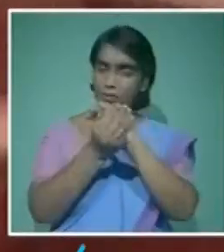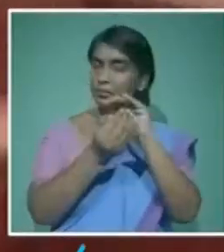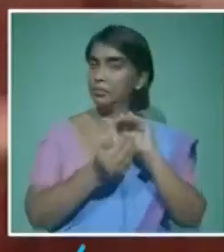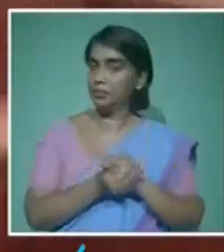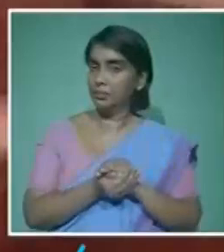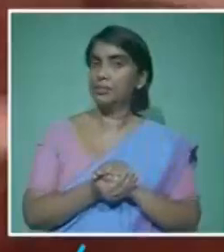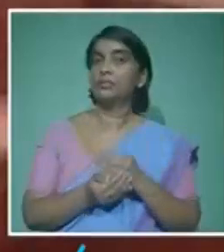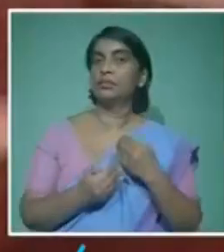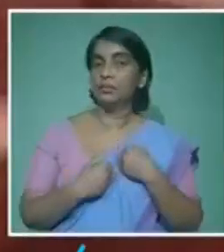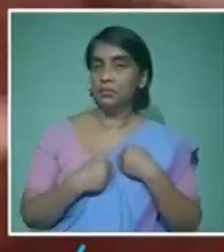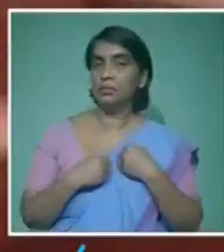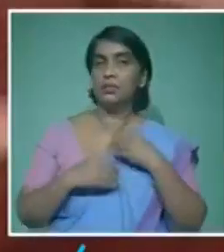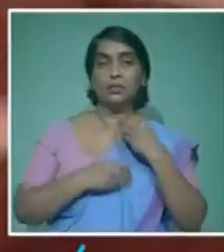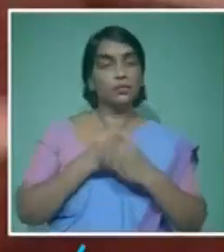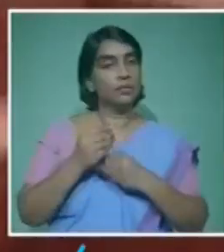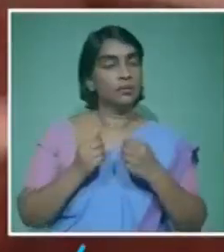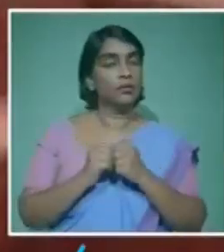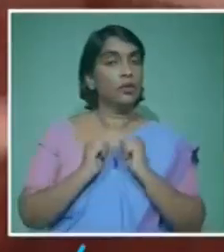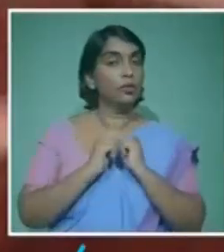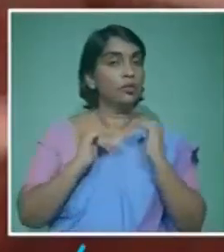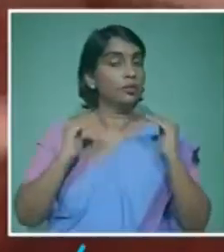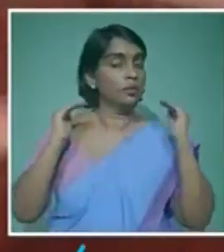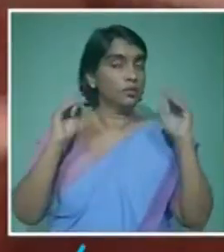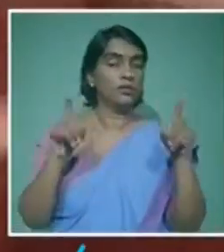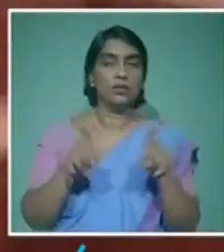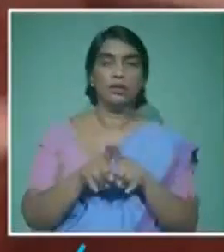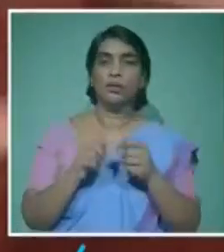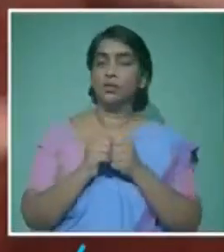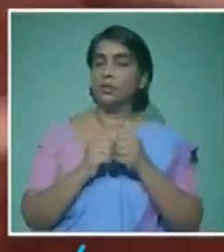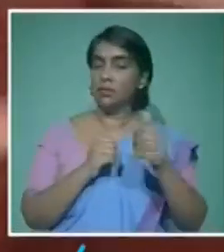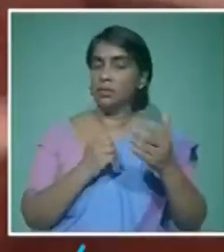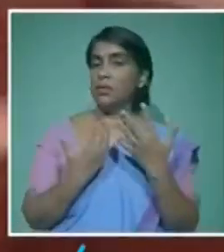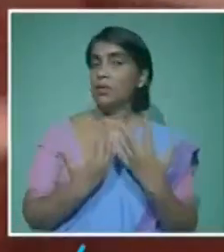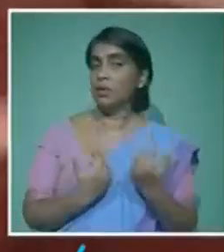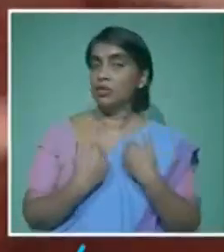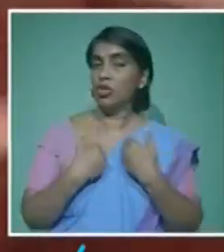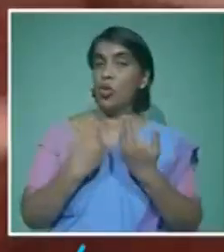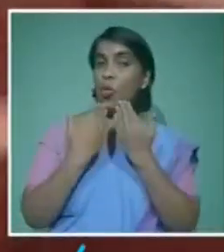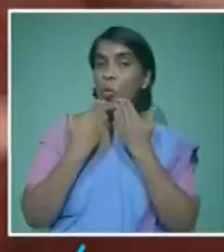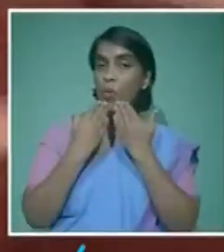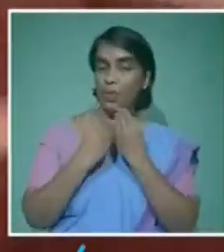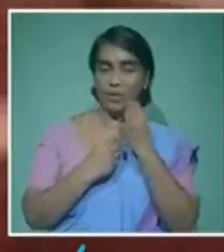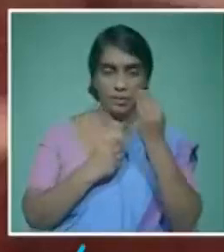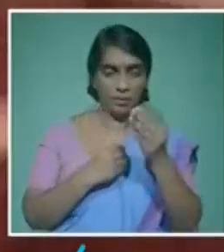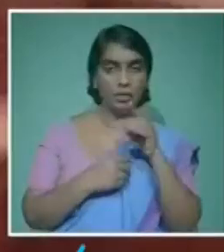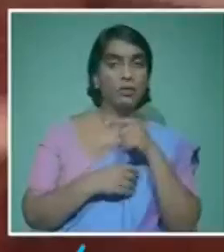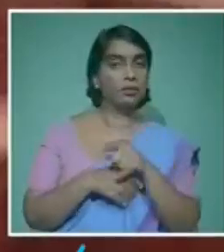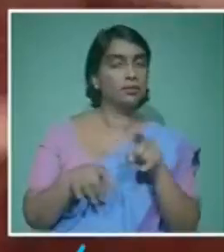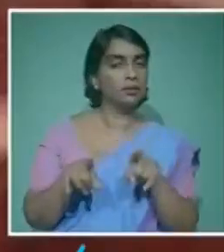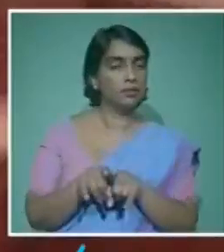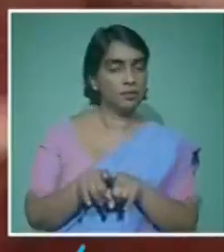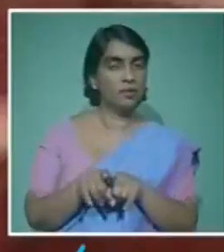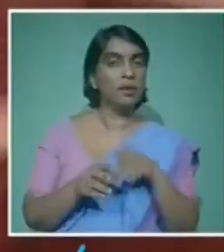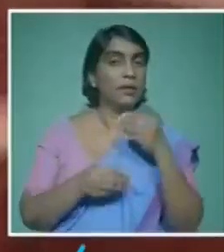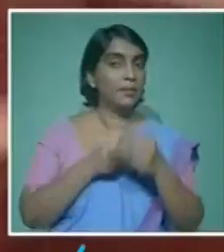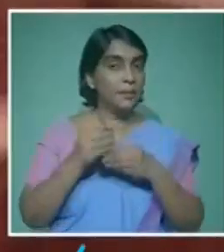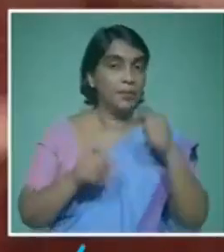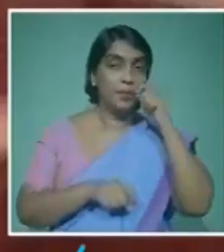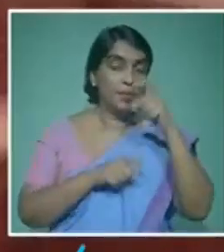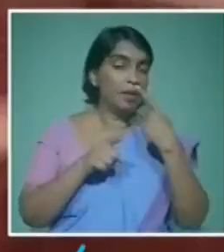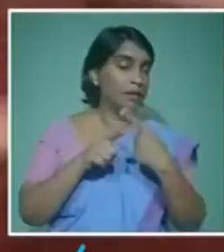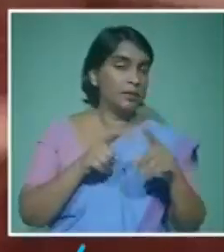மேற்கொள்வதற்கு திட்டமிட்டுள்ளோம். இதன் மூலம் உற்பத்தியாளர்கள் மற்றும் நுகர்வோருக்கு நியாயமான விலை கிடைப்பதற்கும்